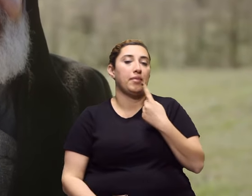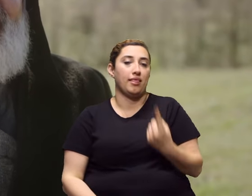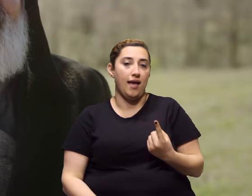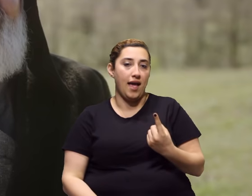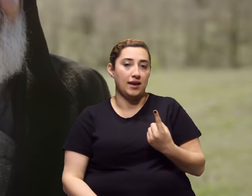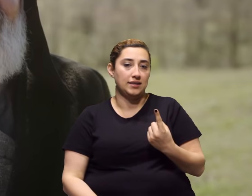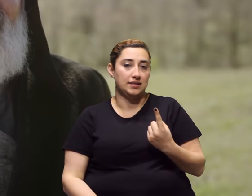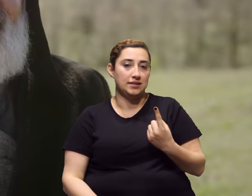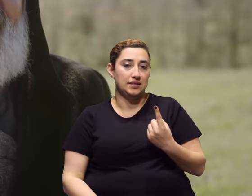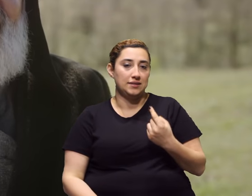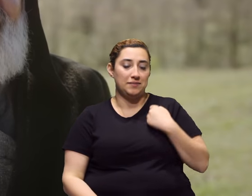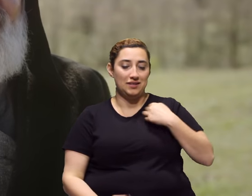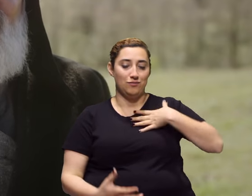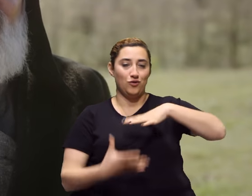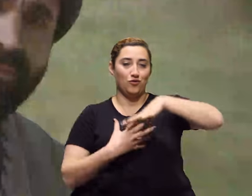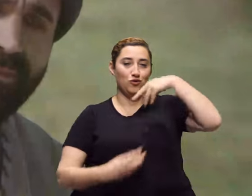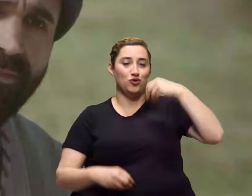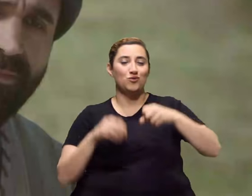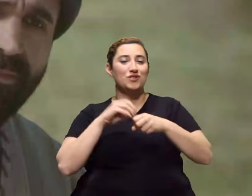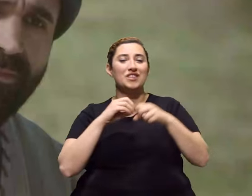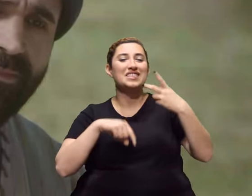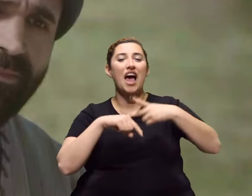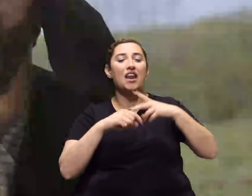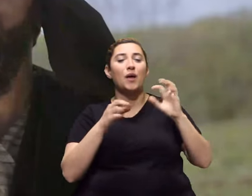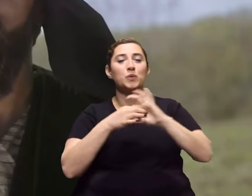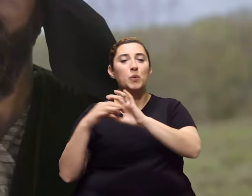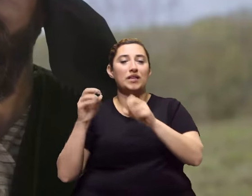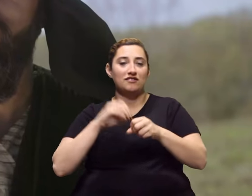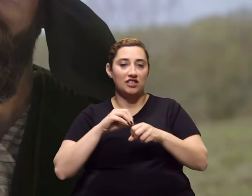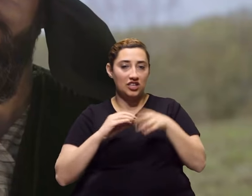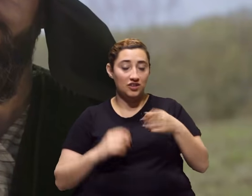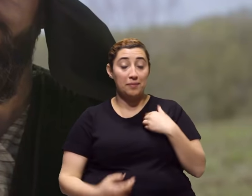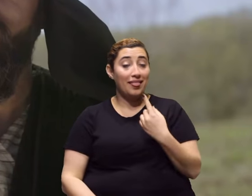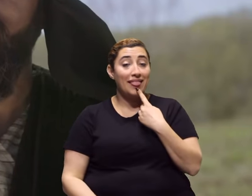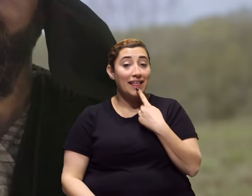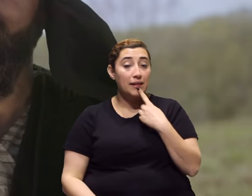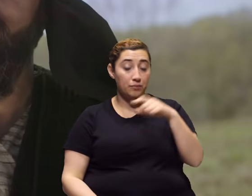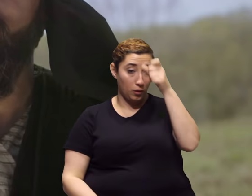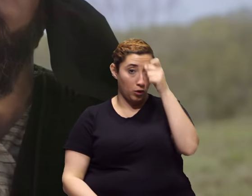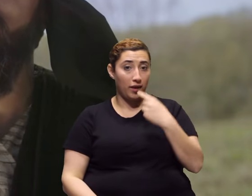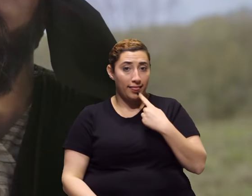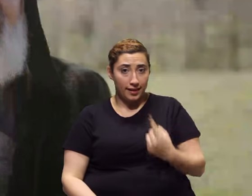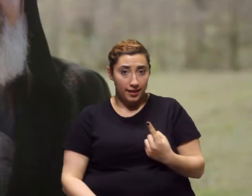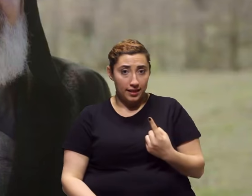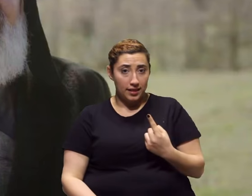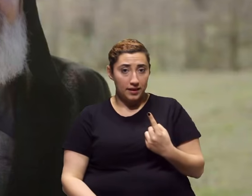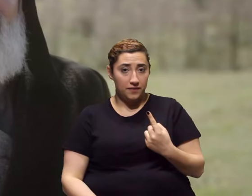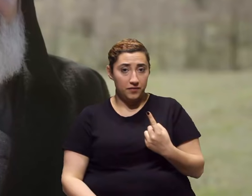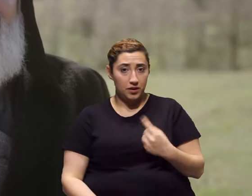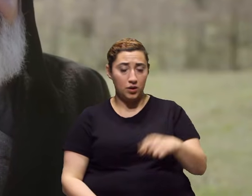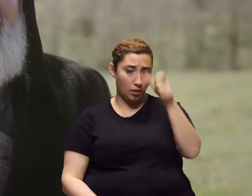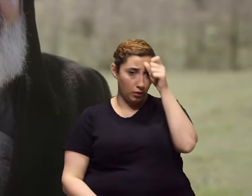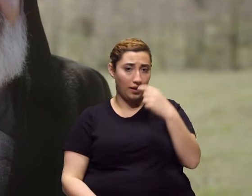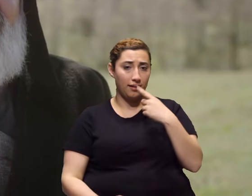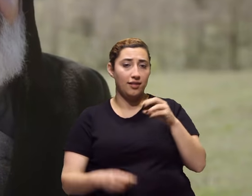buyurur Kadir Çalabım Zariyat suresinde. Dilimiz Türk dilidir.